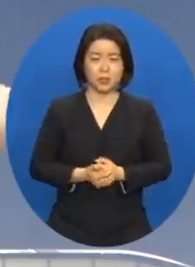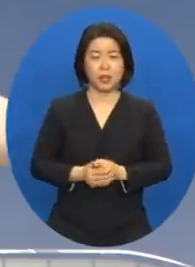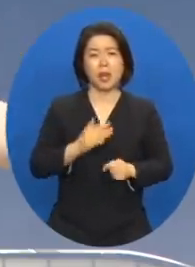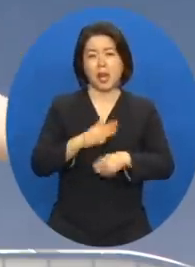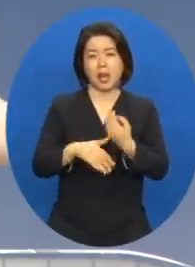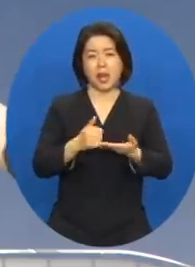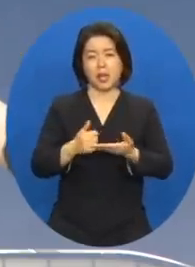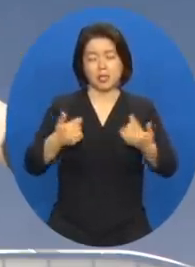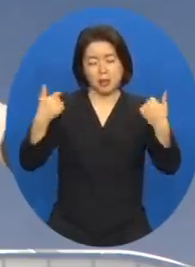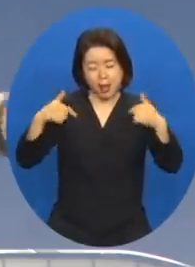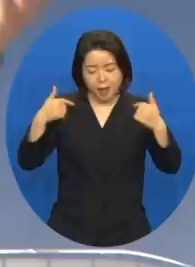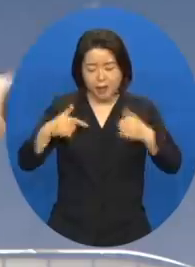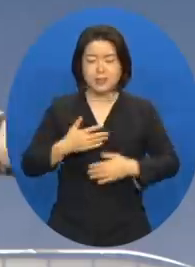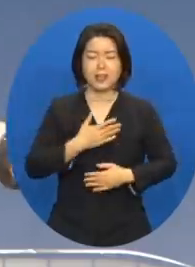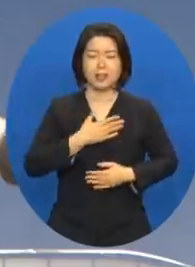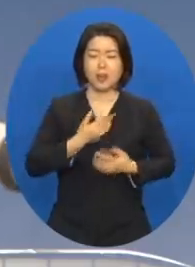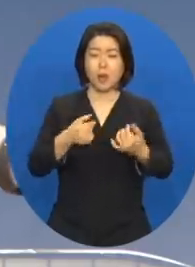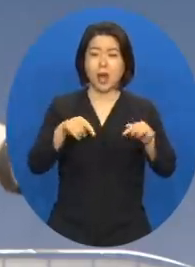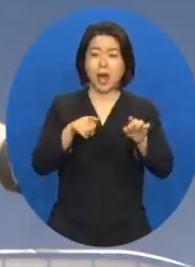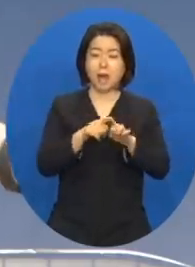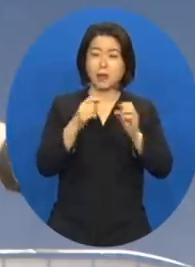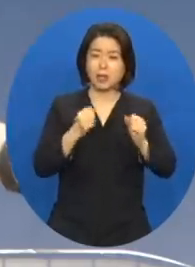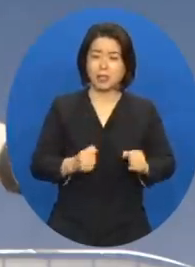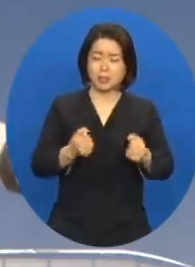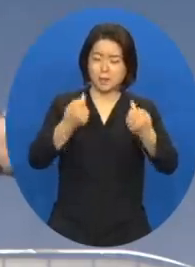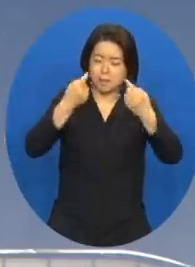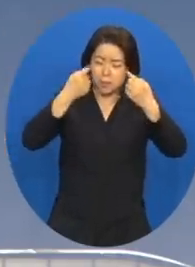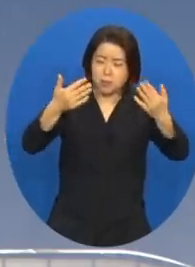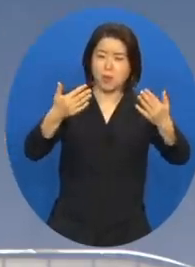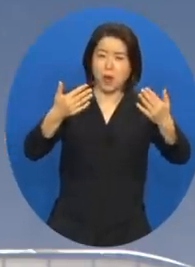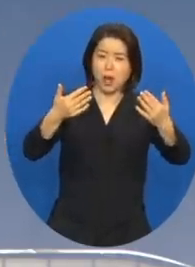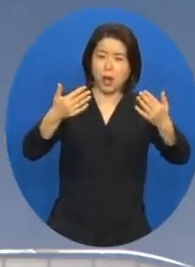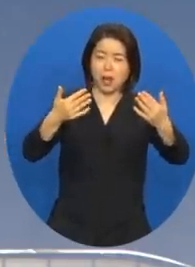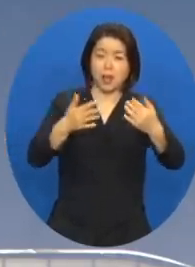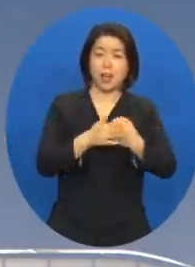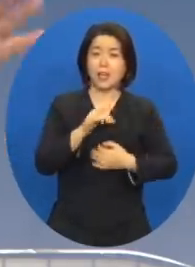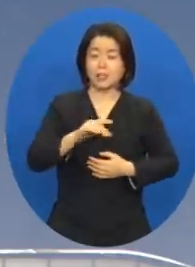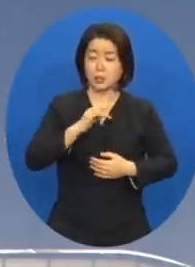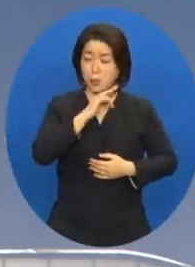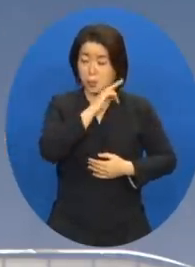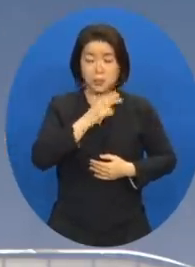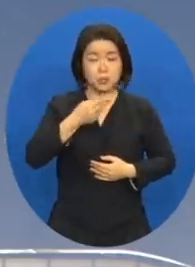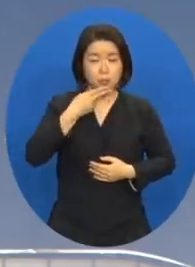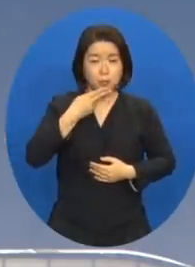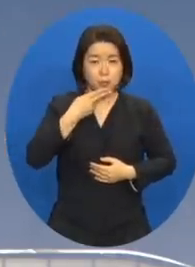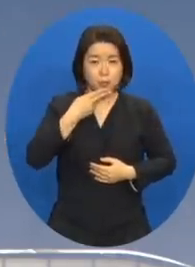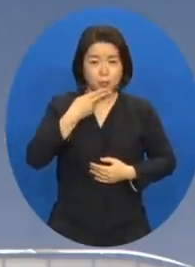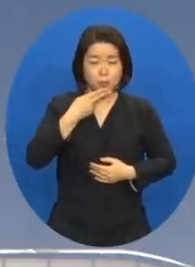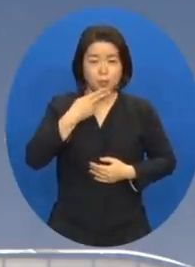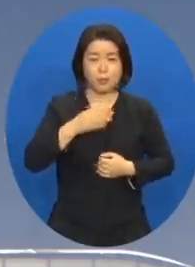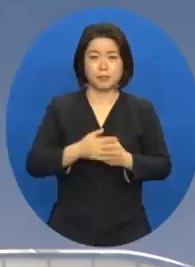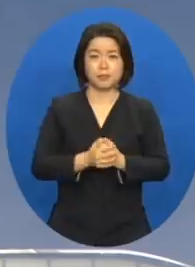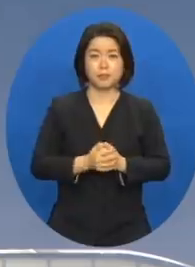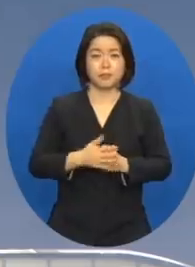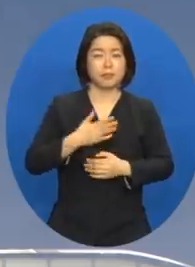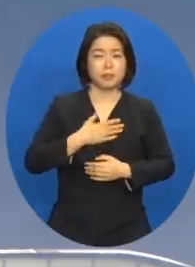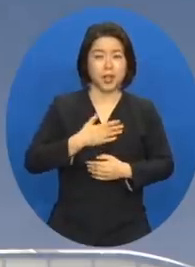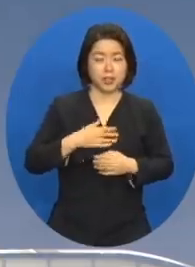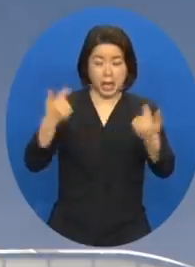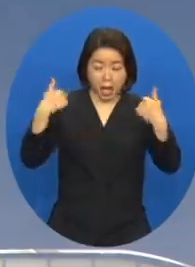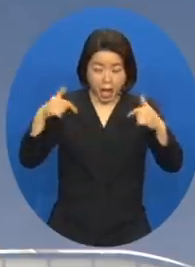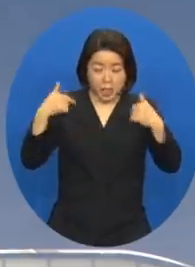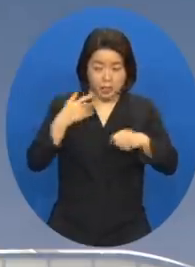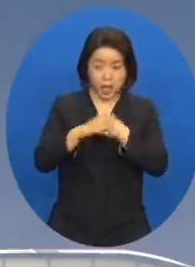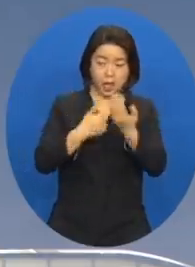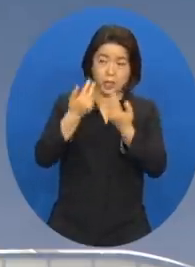하나님은 늘 나와 함께 계신 게 너무 분명한데, 그건 의심할 수가 없는 내용인데 나는 늘